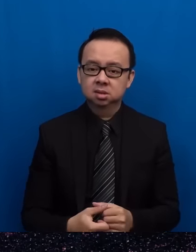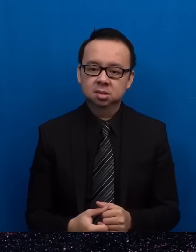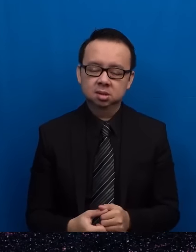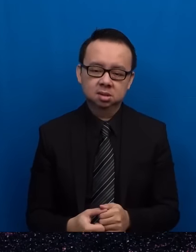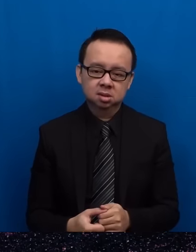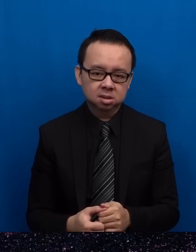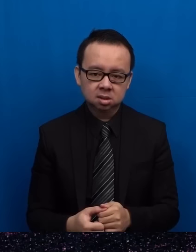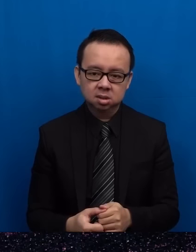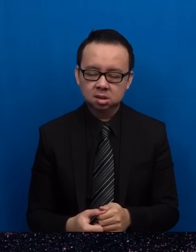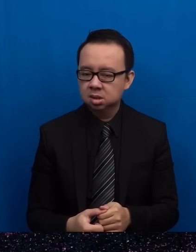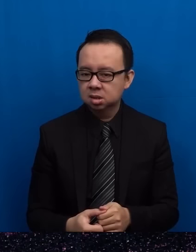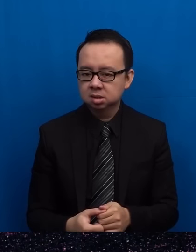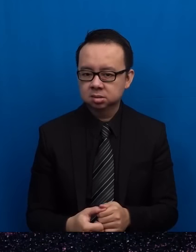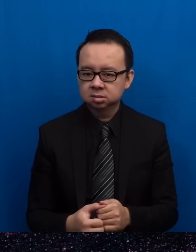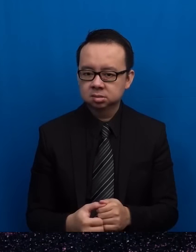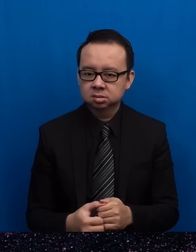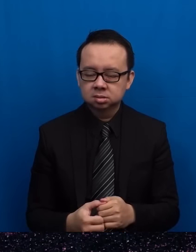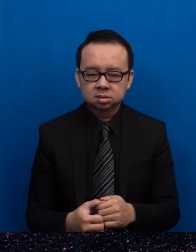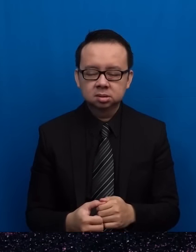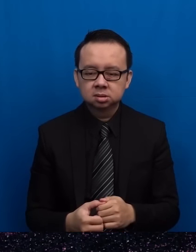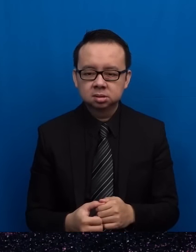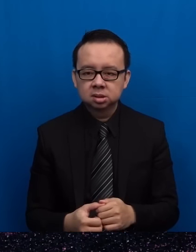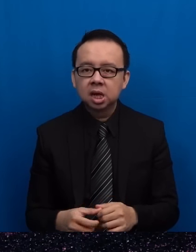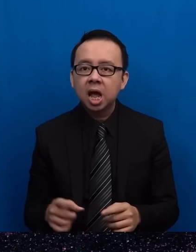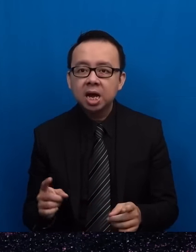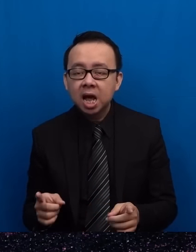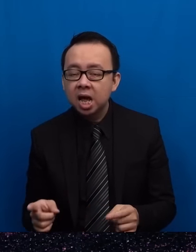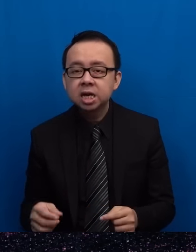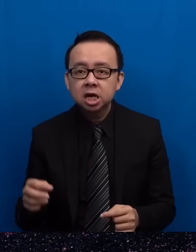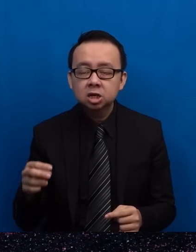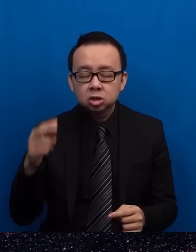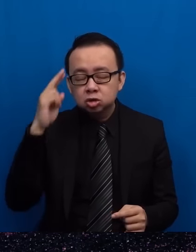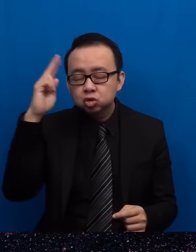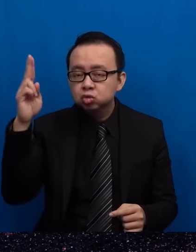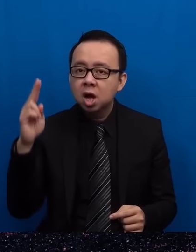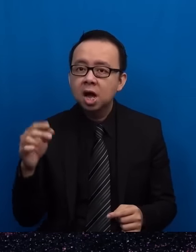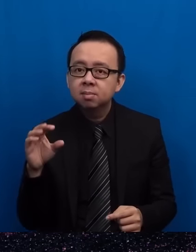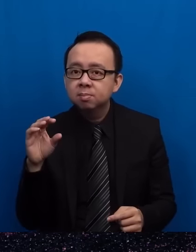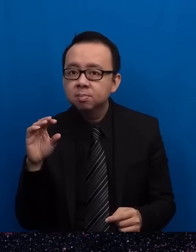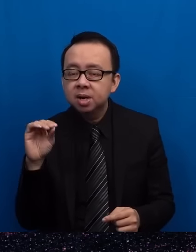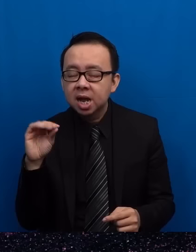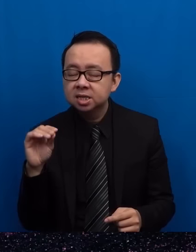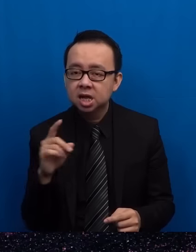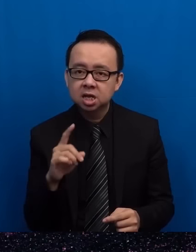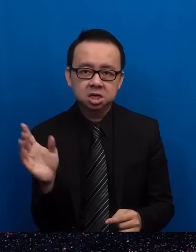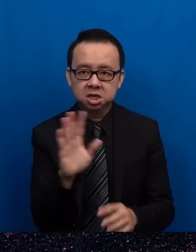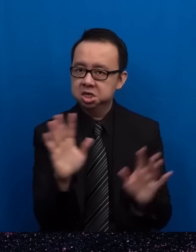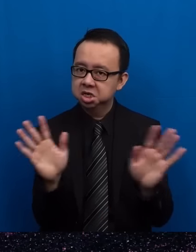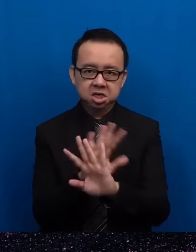kadang-kadang Tuhan harus berkata, no my son, tidak. Tapi ada waktunya,